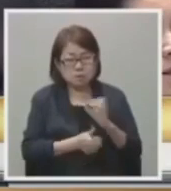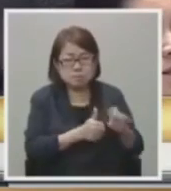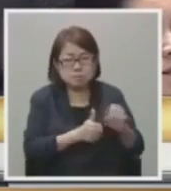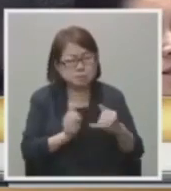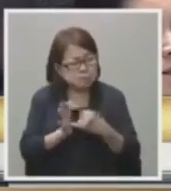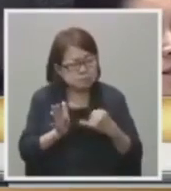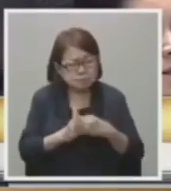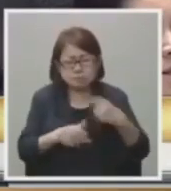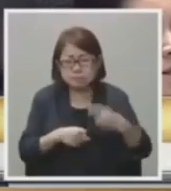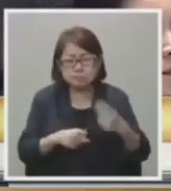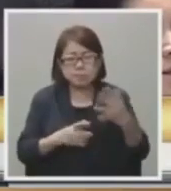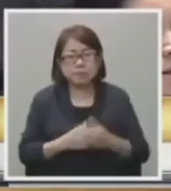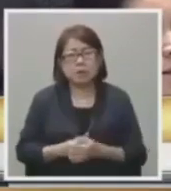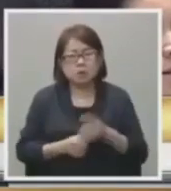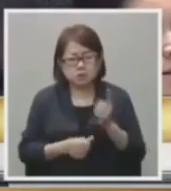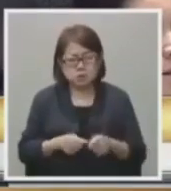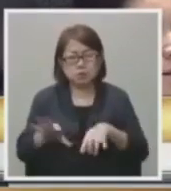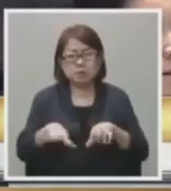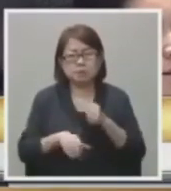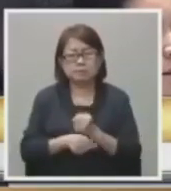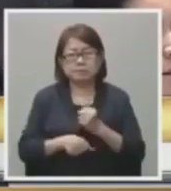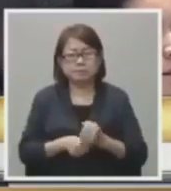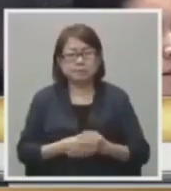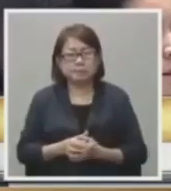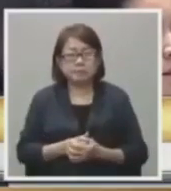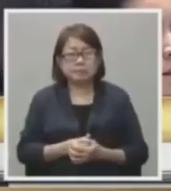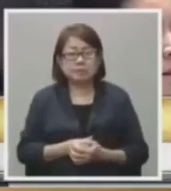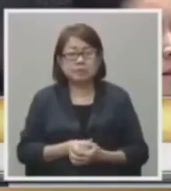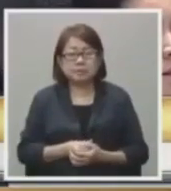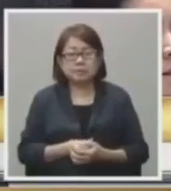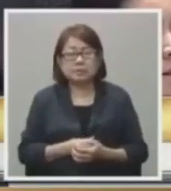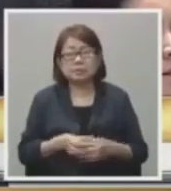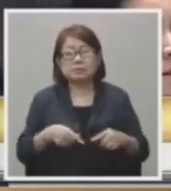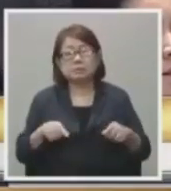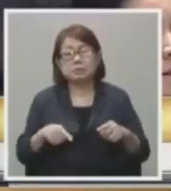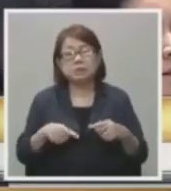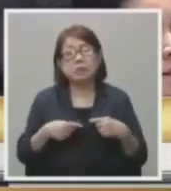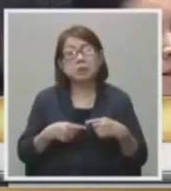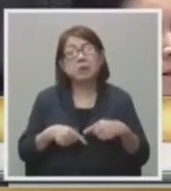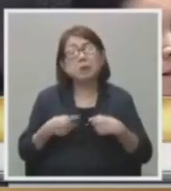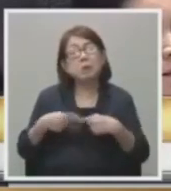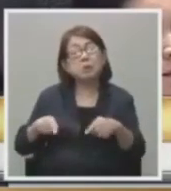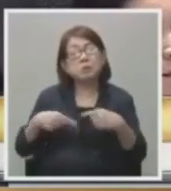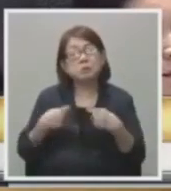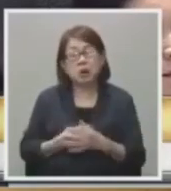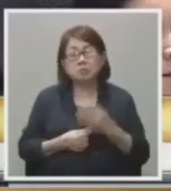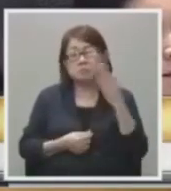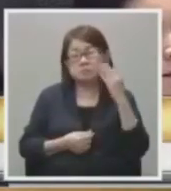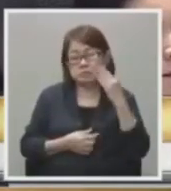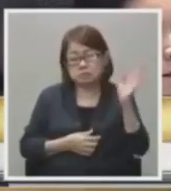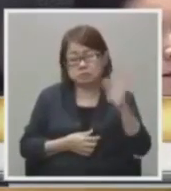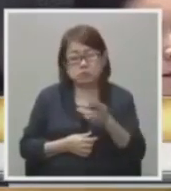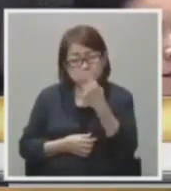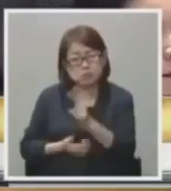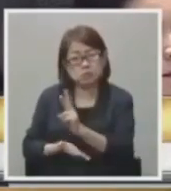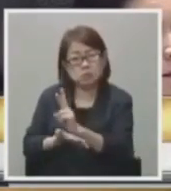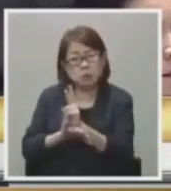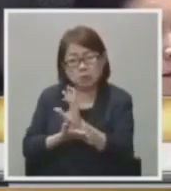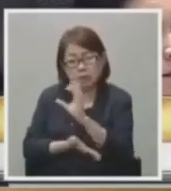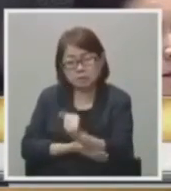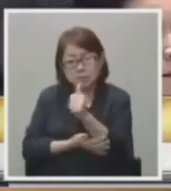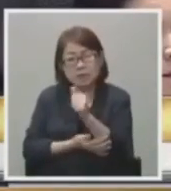นี่ยท่านต้องดำเนินการแล้วท่านต้องไม่ต้องตอบอวดว่าโอ้ที่จับเยอะเพราะฝีมือท่านดูรางวัลนำจับราง